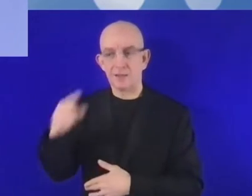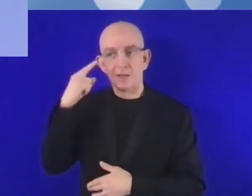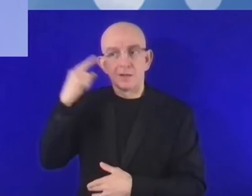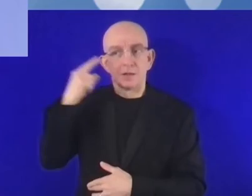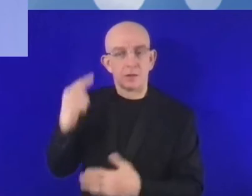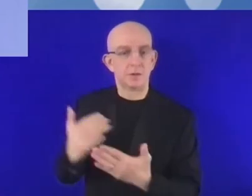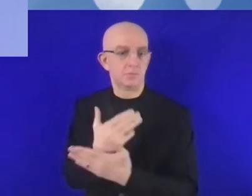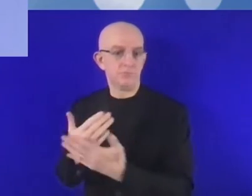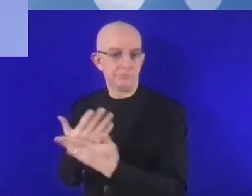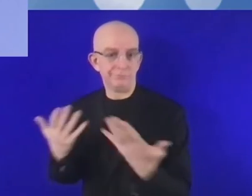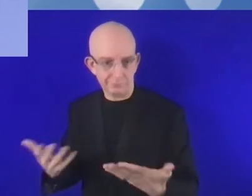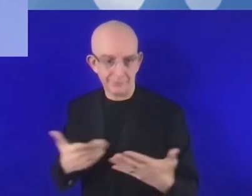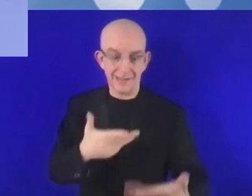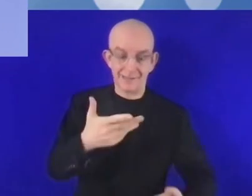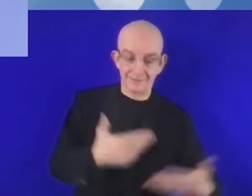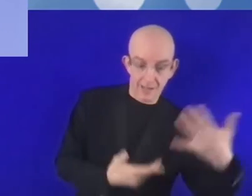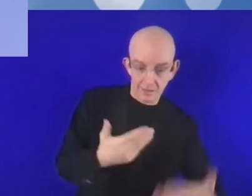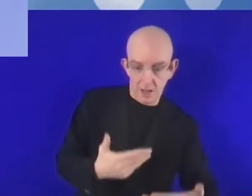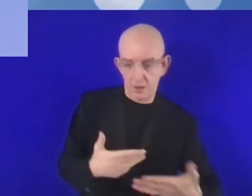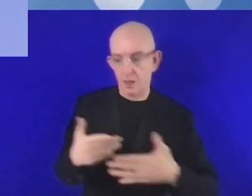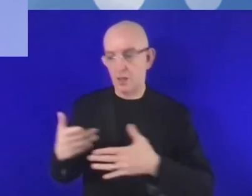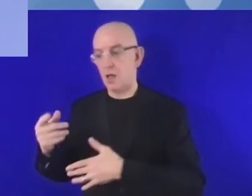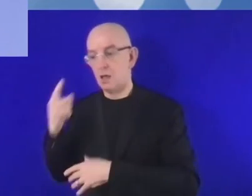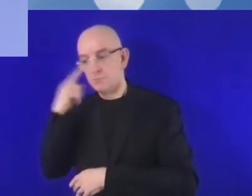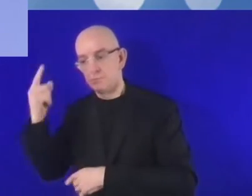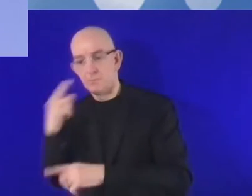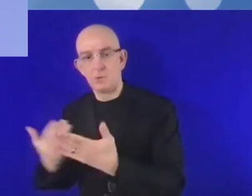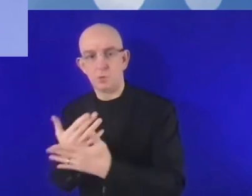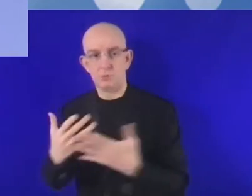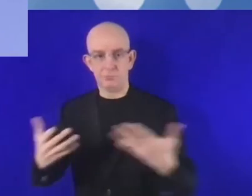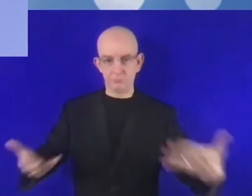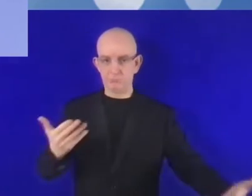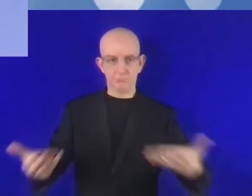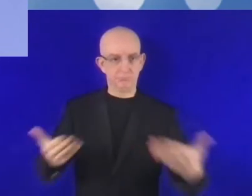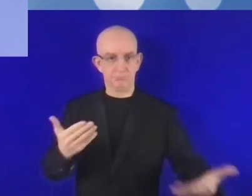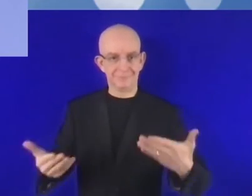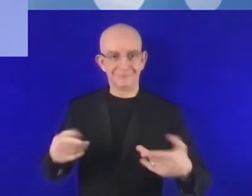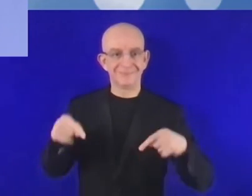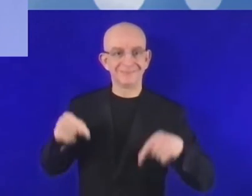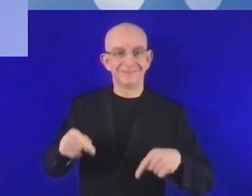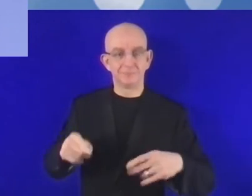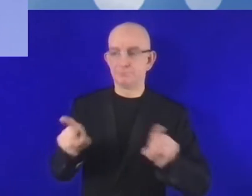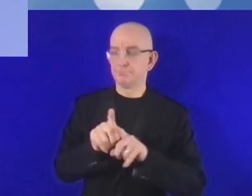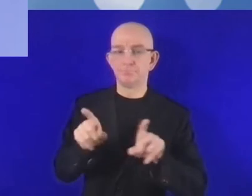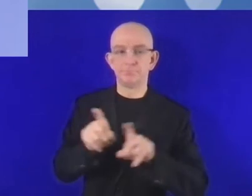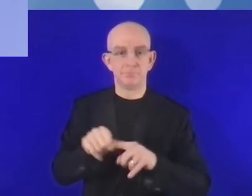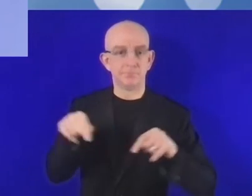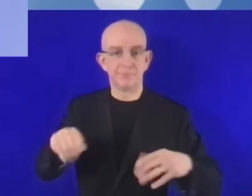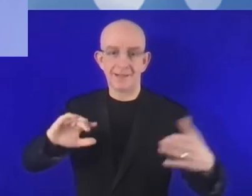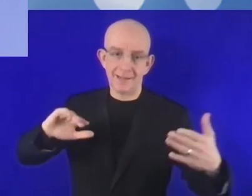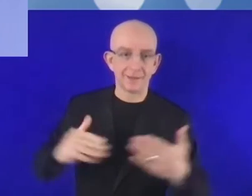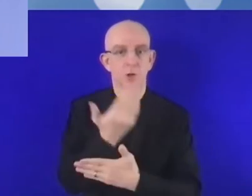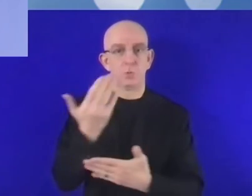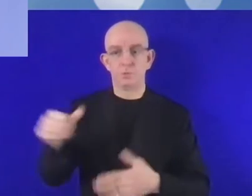в сфере данных является весьма важным. Давайте помнить о том, что данные – это современная